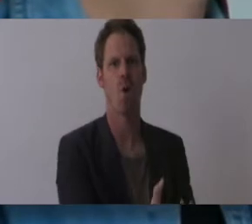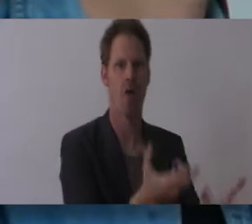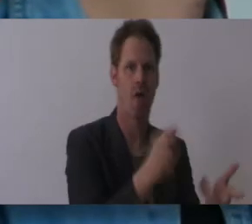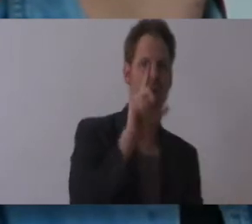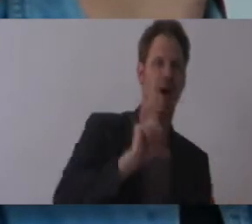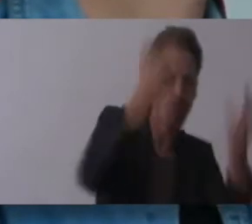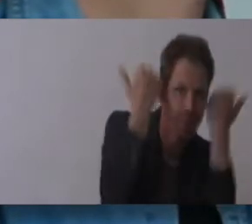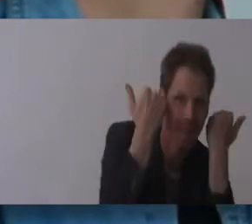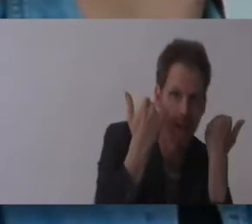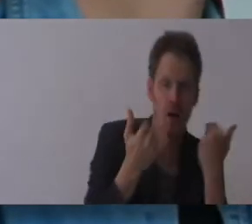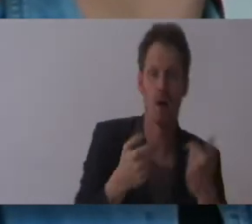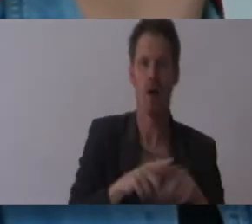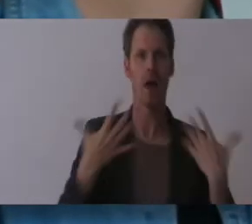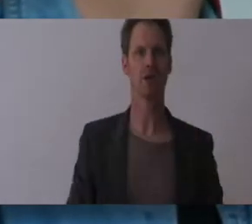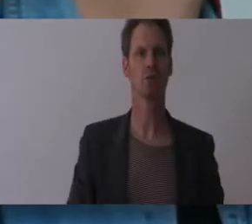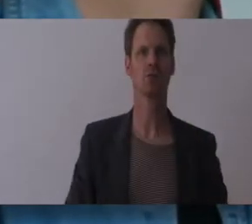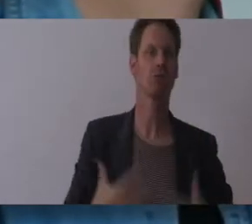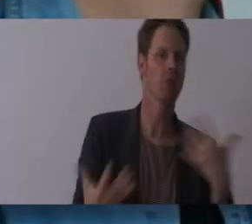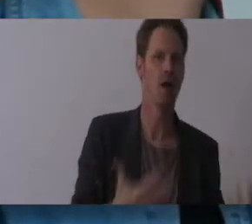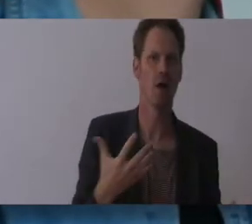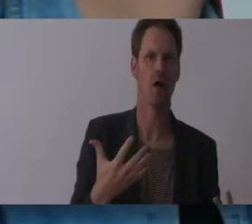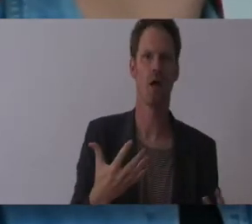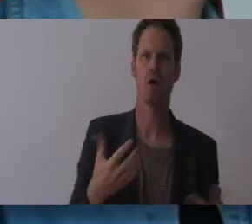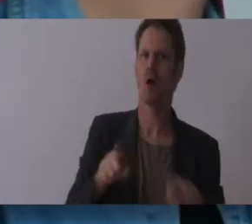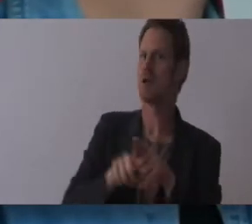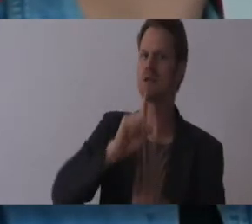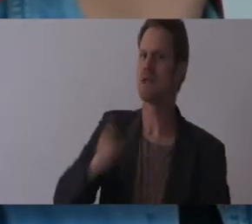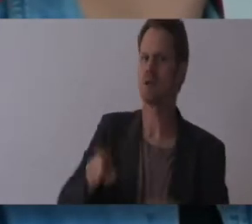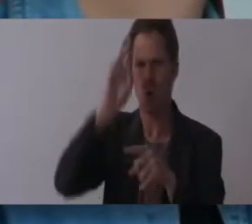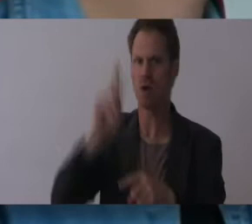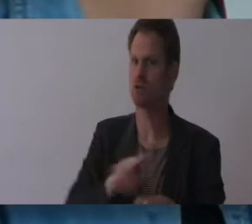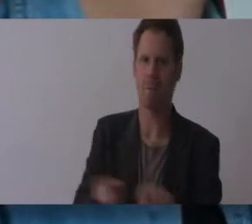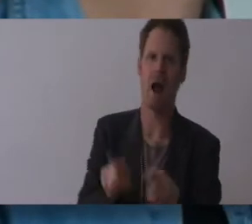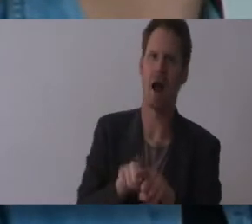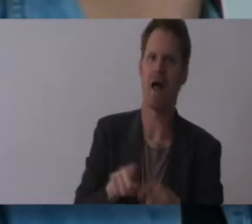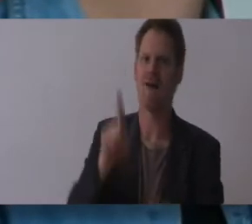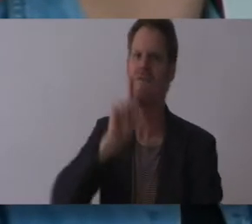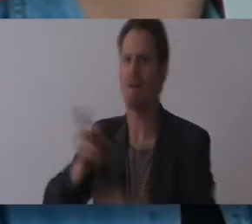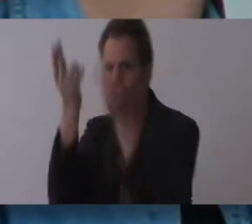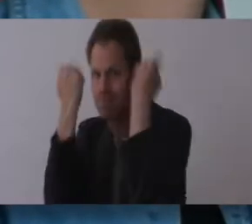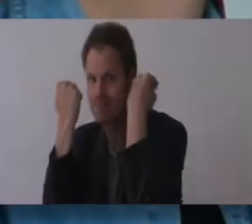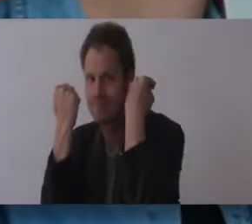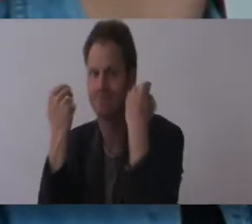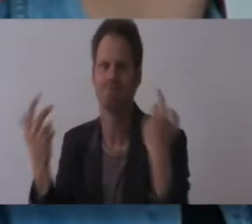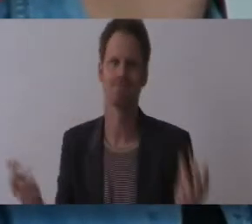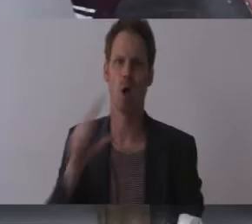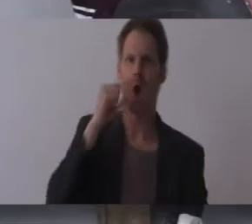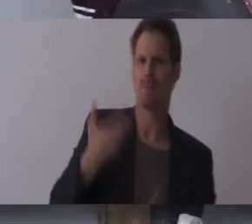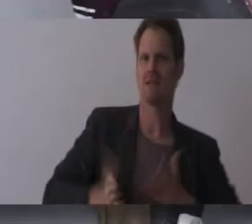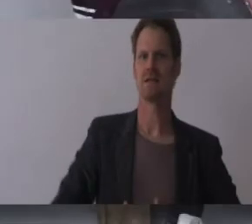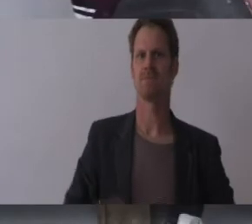religions qui leur dictent une attitude, une manière de s'allier, et peu importe, on est aussi dans un mécanisme de soumission de la femme à la volonté masculine.